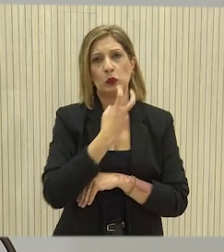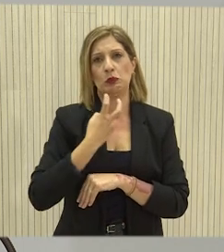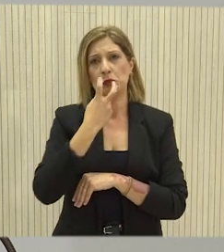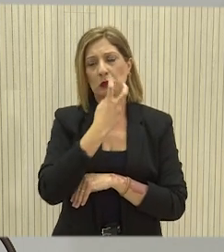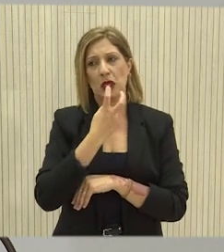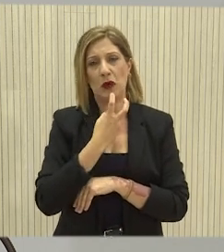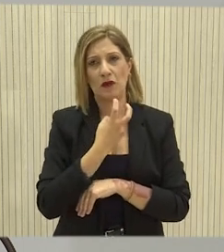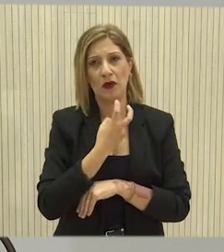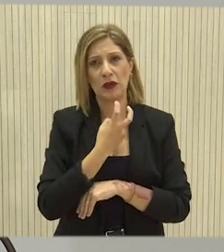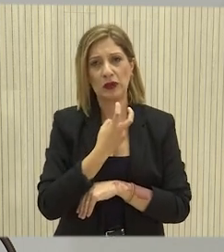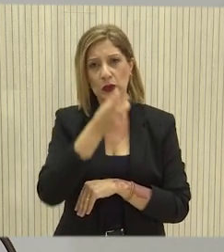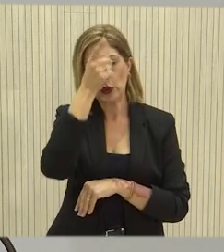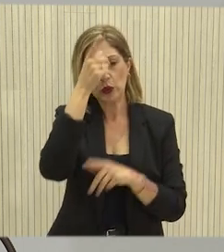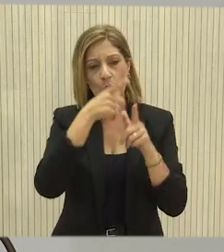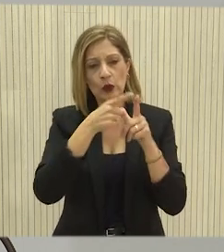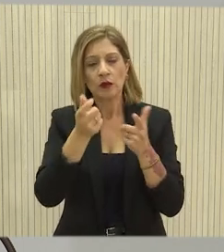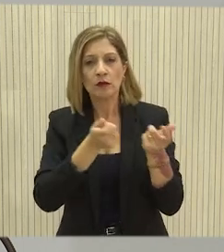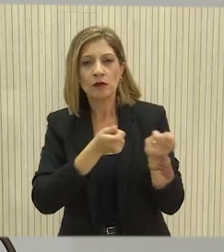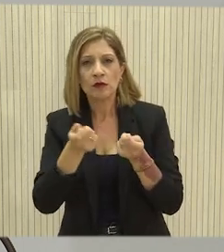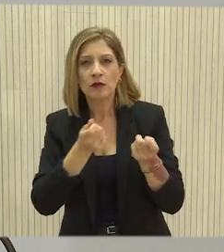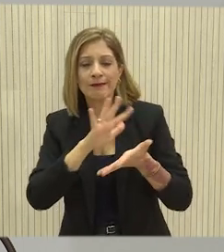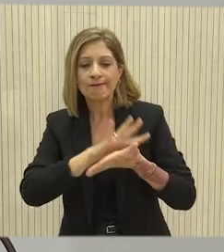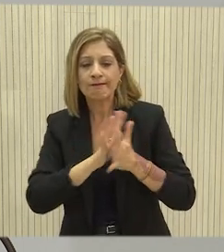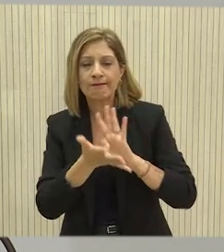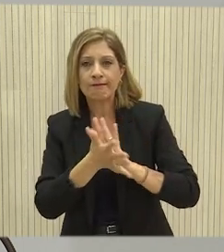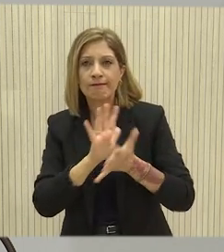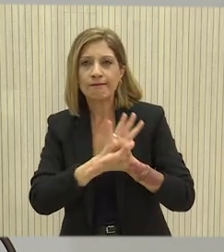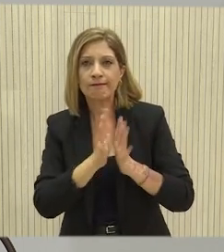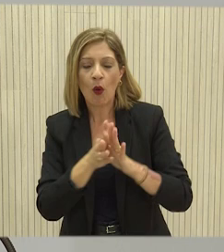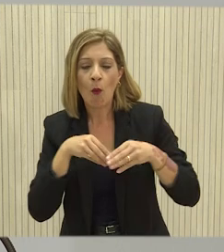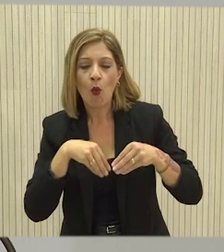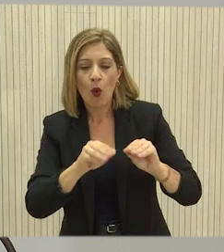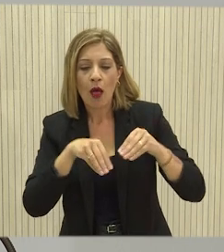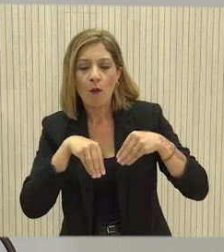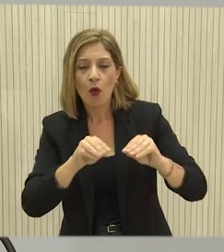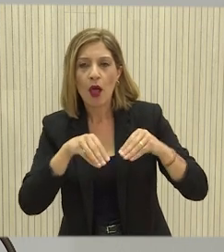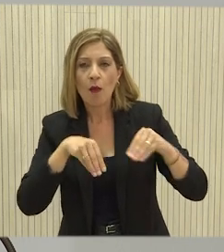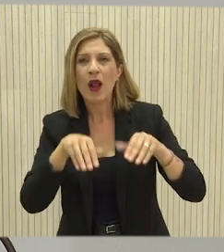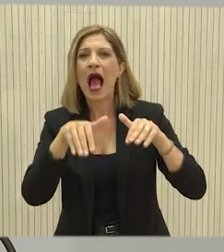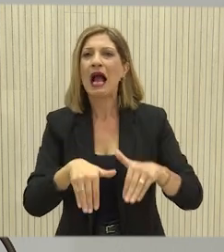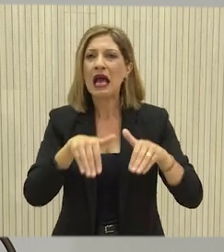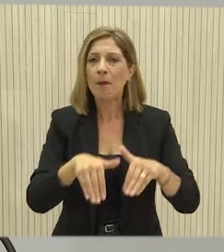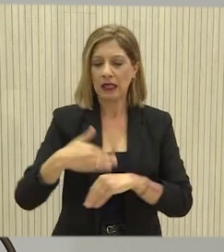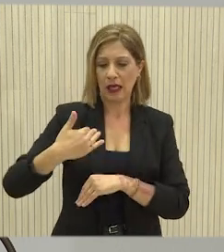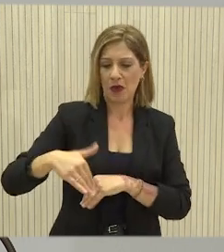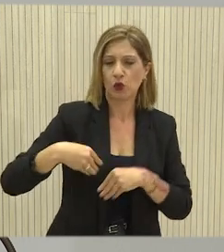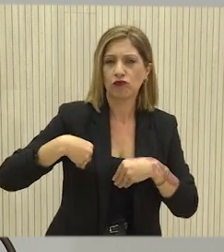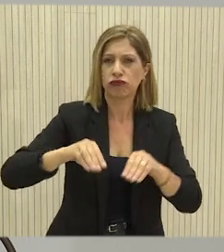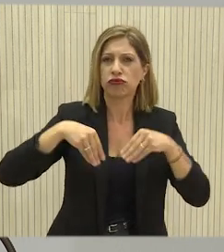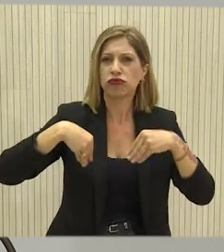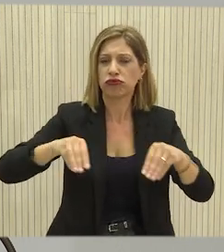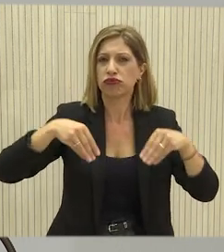έχουν τουρκοκύπρια πολιτική για οργανωμένο κύκλωμα που ξεπουλούν ουσιαστικά μεγάλες εκτάσεις γης, που έτυχε στην Καρπασία, πέραν από το Τρίκουμο,